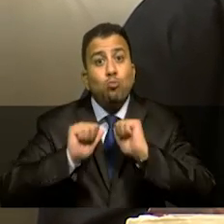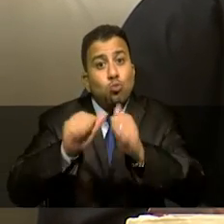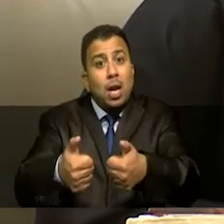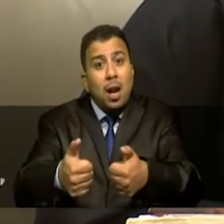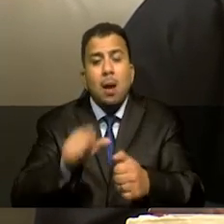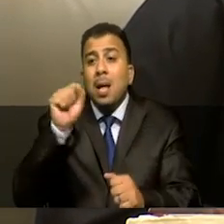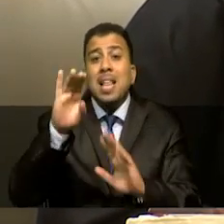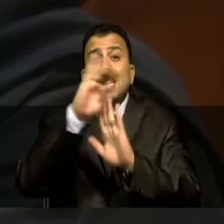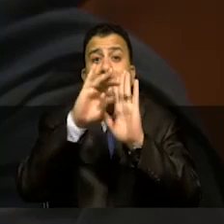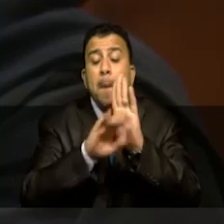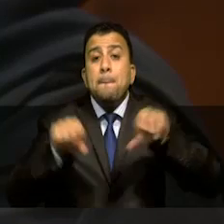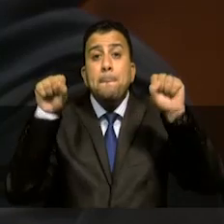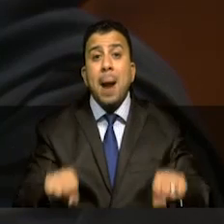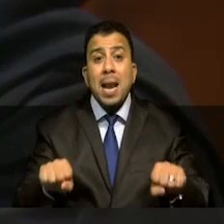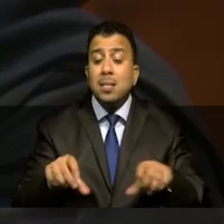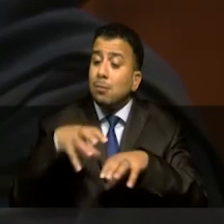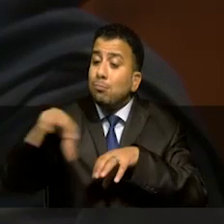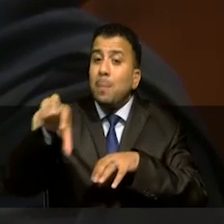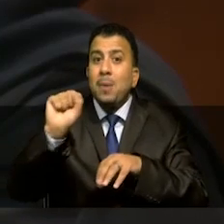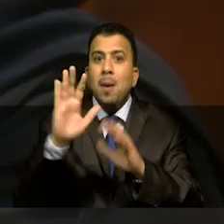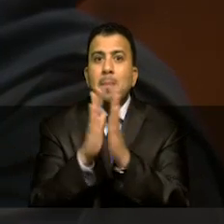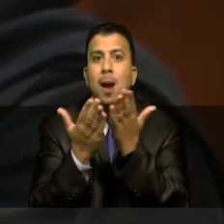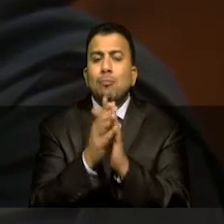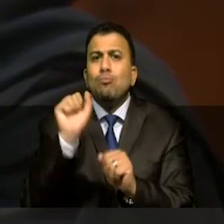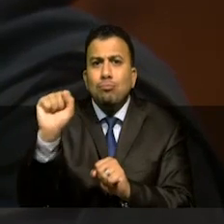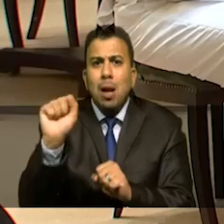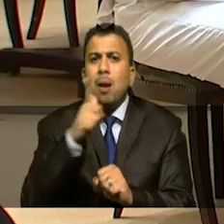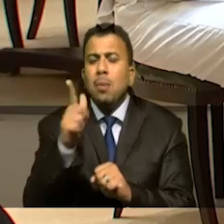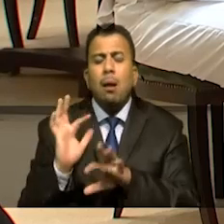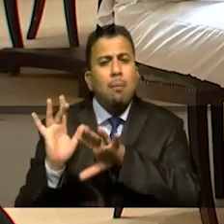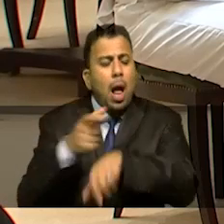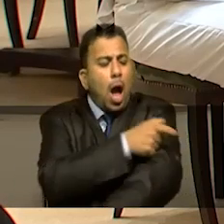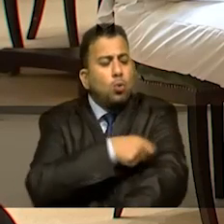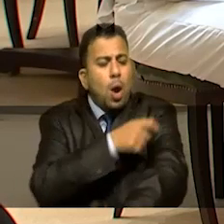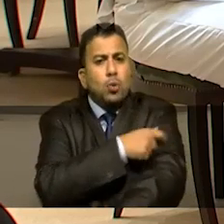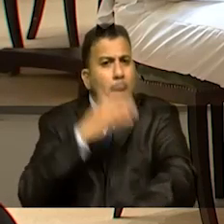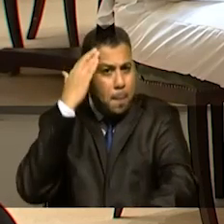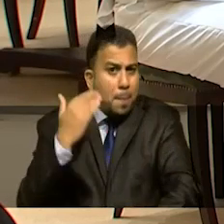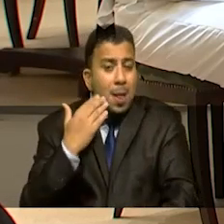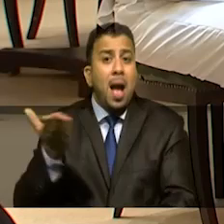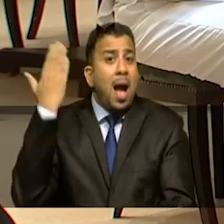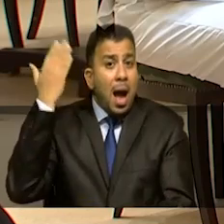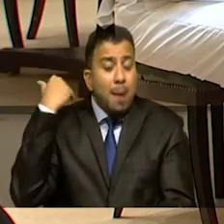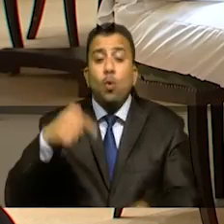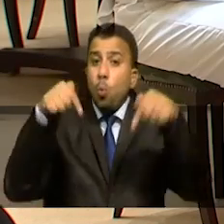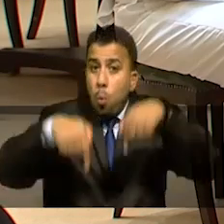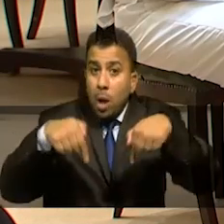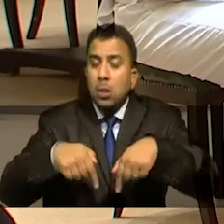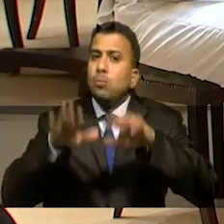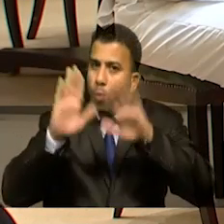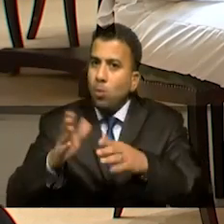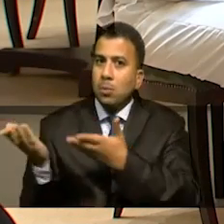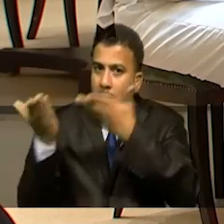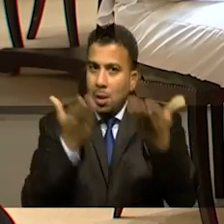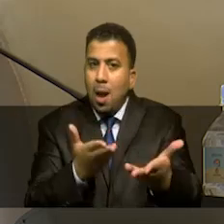التي سينظمها المجلس في جناحه من خلال تواجد كافة الأعضاء والعضوات السابقين والحاليين منذ